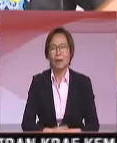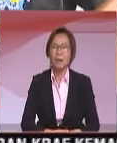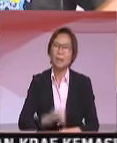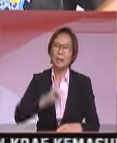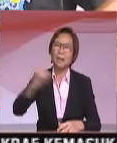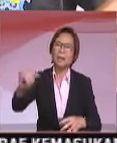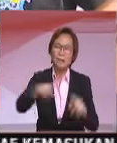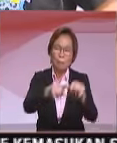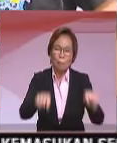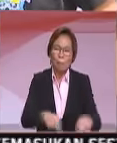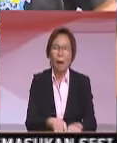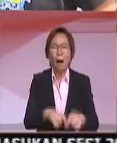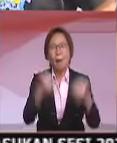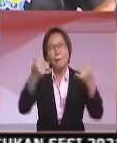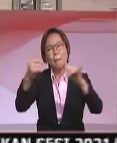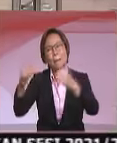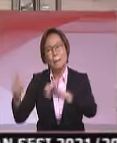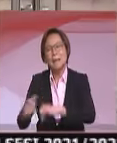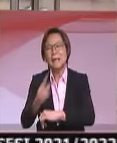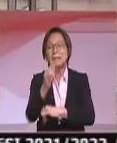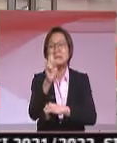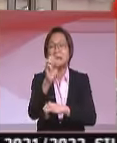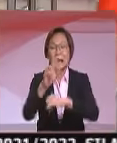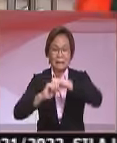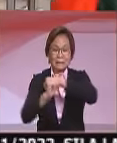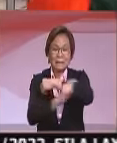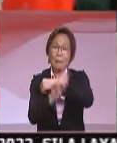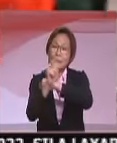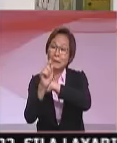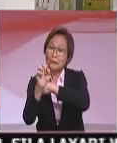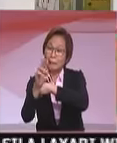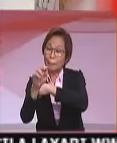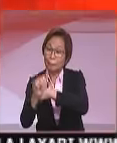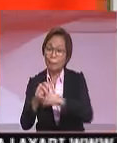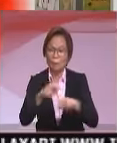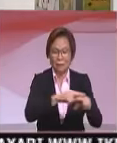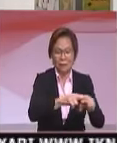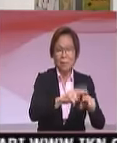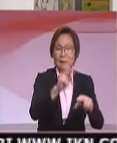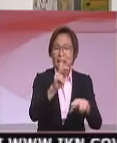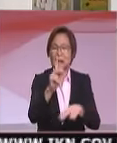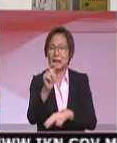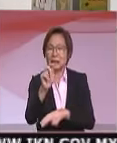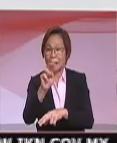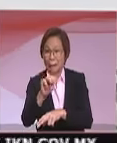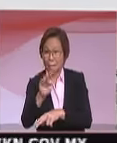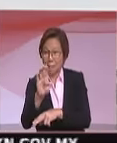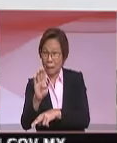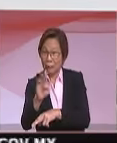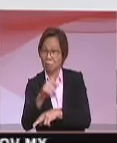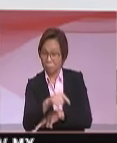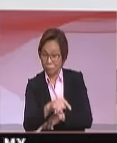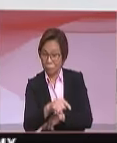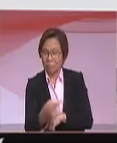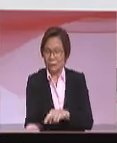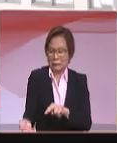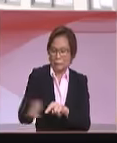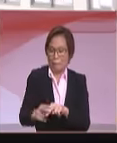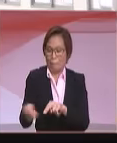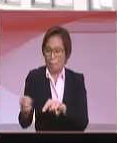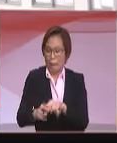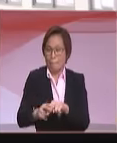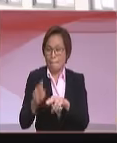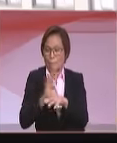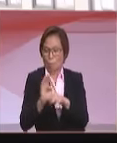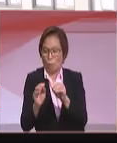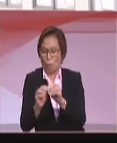ya, taman tema dan sebagainya. Sementara itu, Kereta Api Tanah Melayu Berhad KTMB akan menambah jumlah